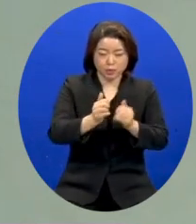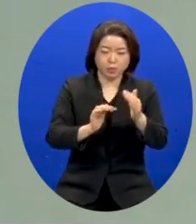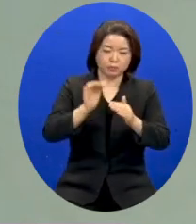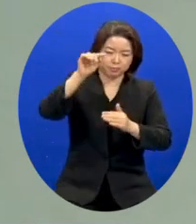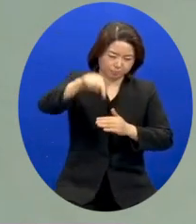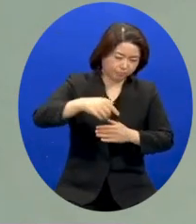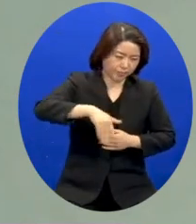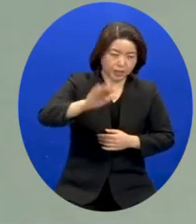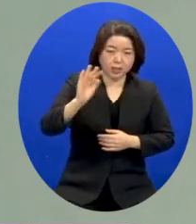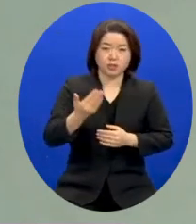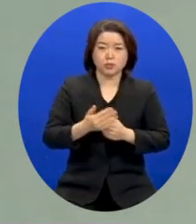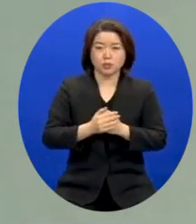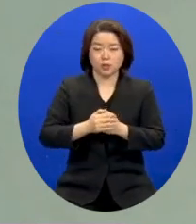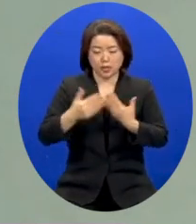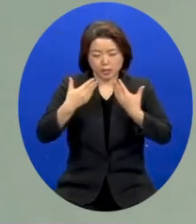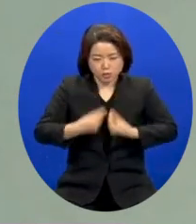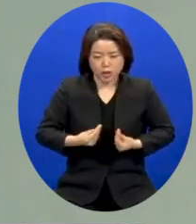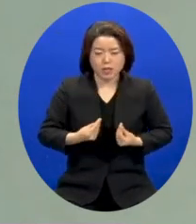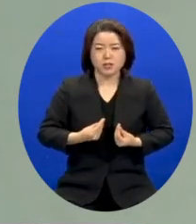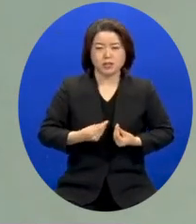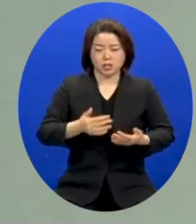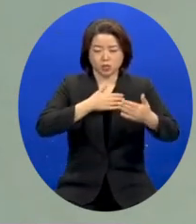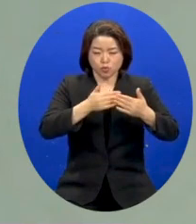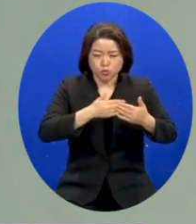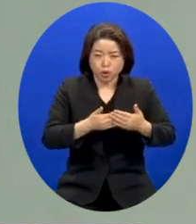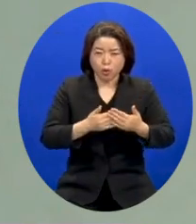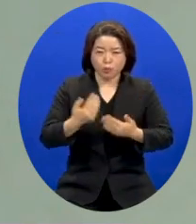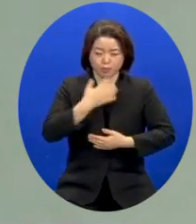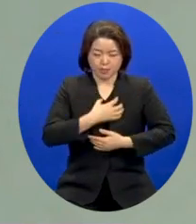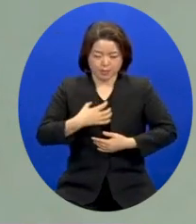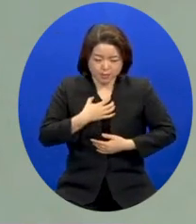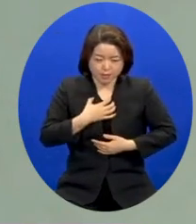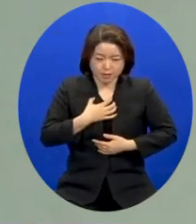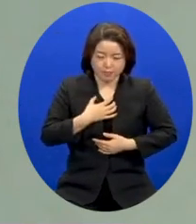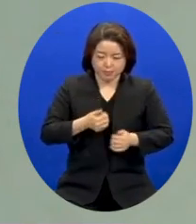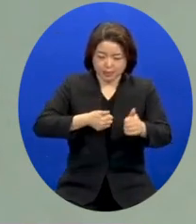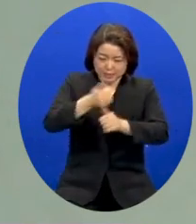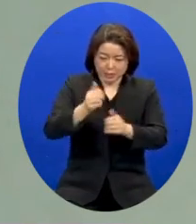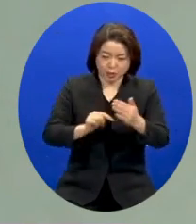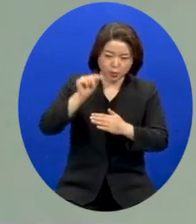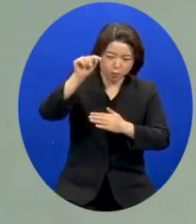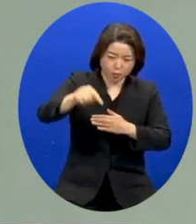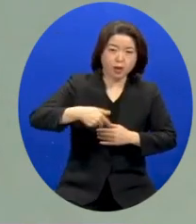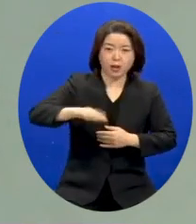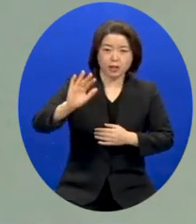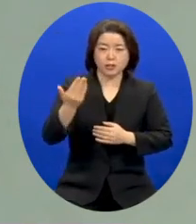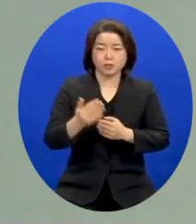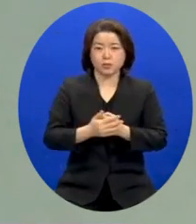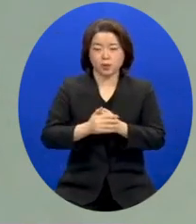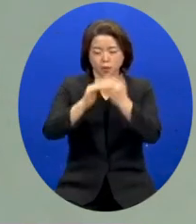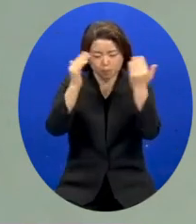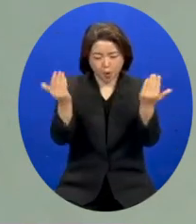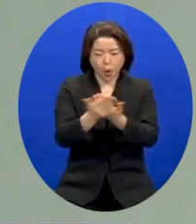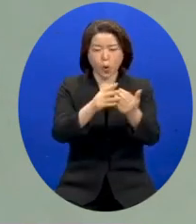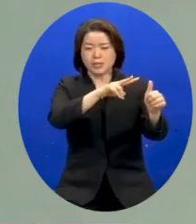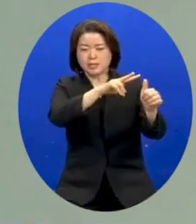하시고 좌절, 낙심, 두려움, 염려를 이기고 넘어서게 하소서. 모든 미움도